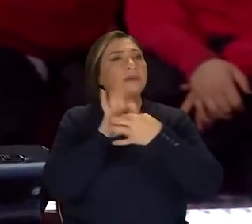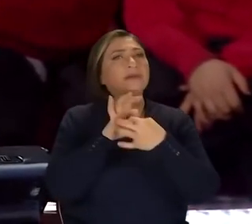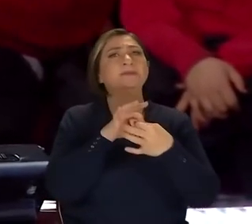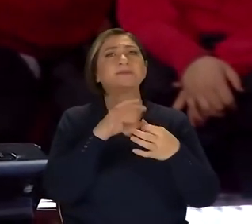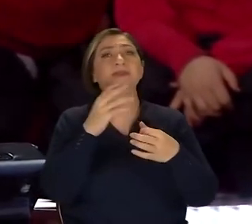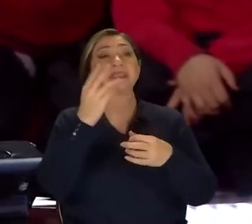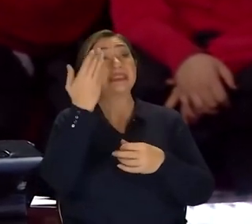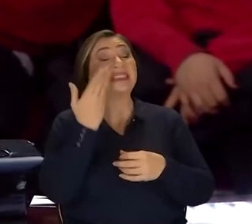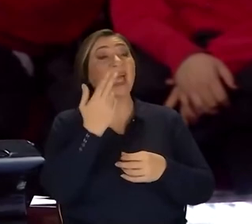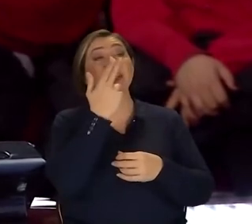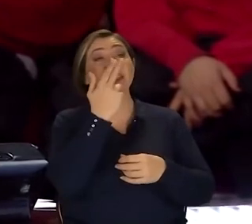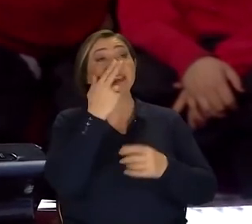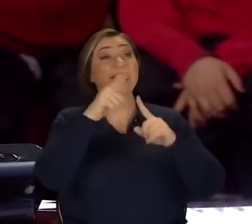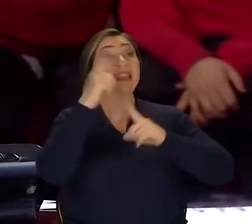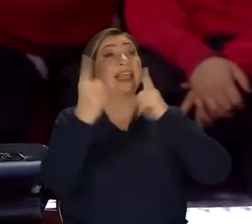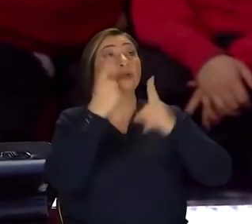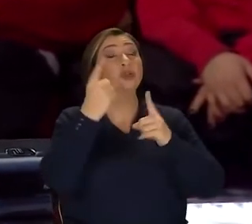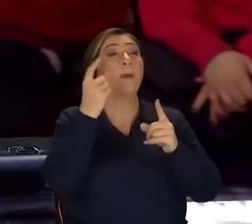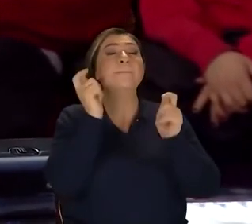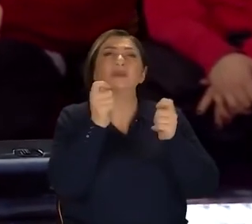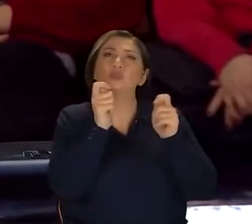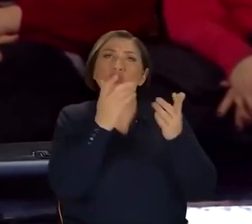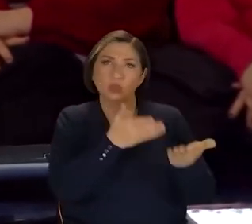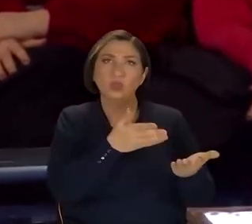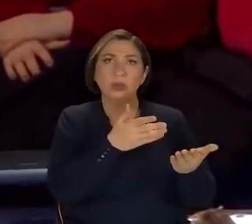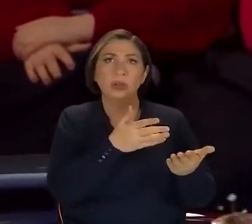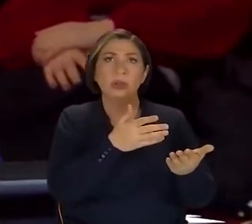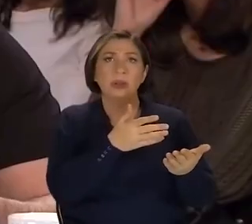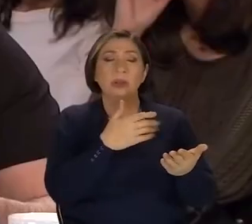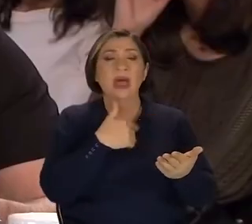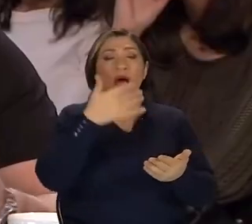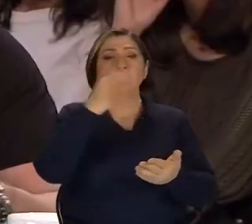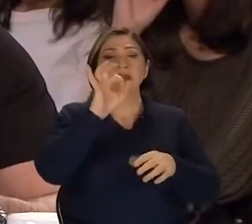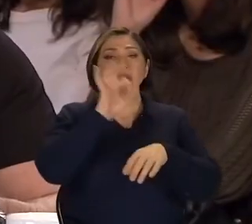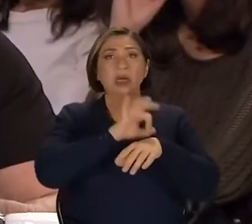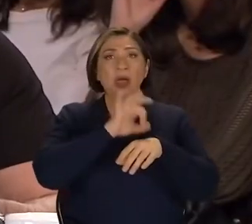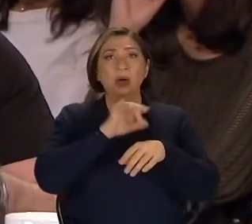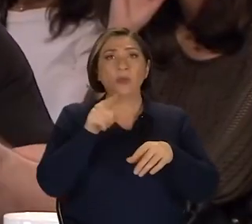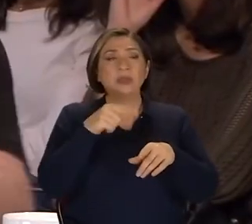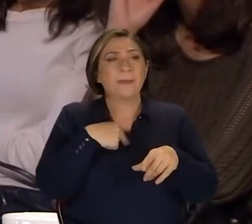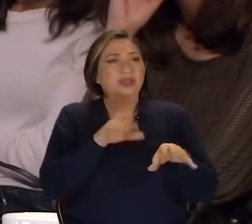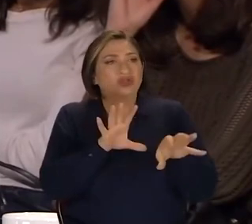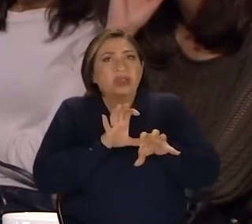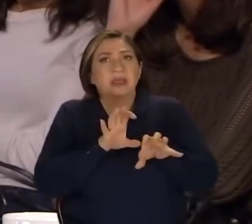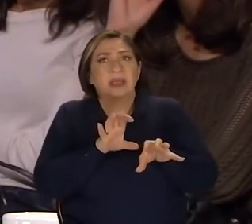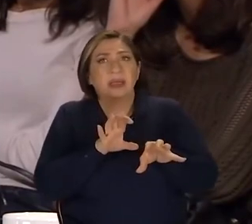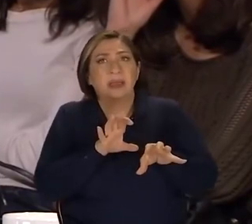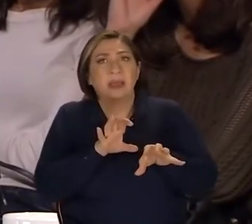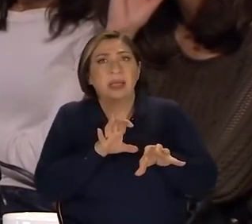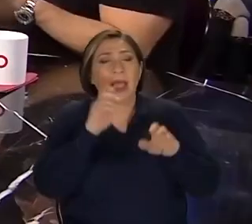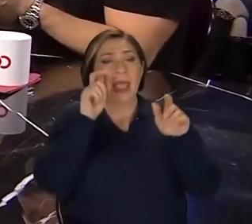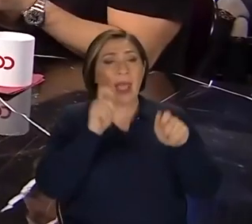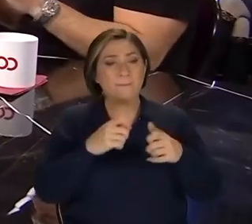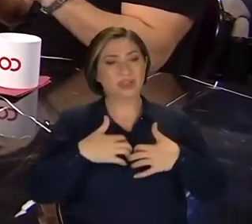izleyici alışkanlıkları teknolojiye mahkum. Tabii. Dolayısıyla mesela ben 60 dakika mesela beni buradan cezbetti. Evet, evet. Daha doğrusu